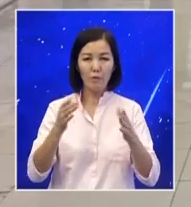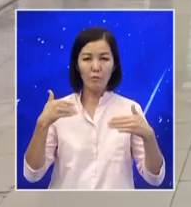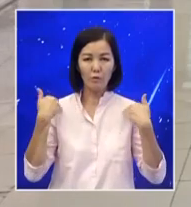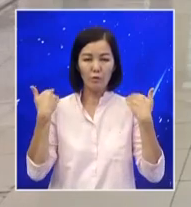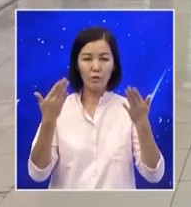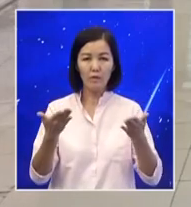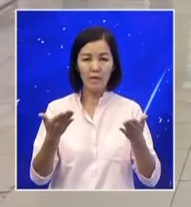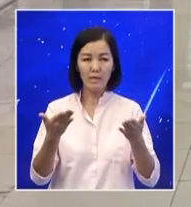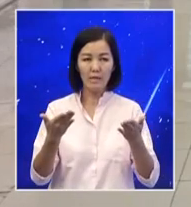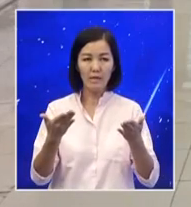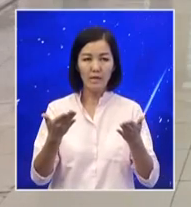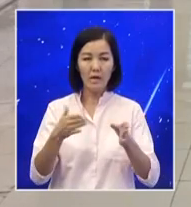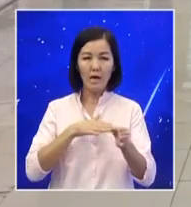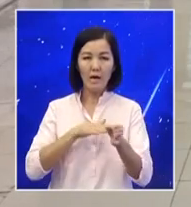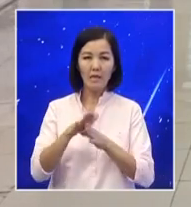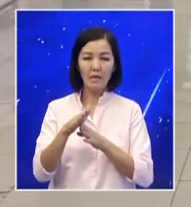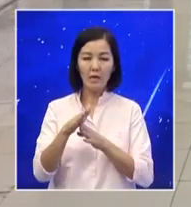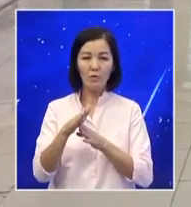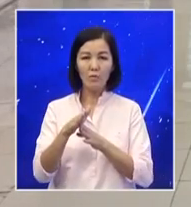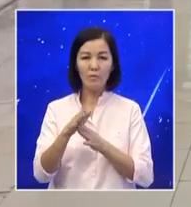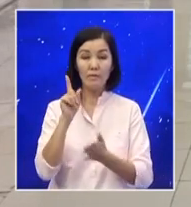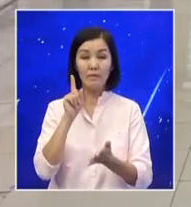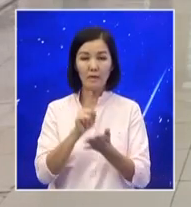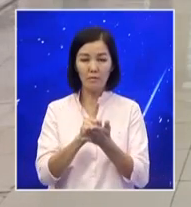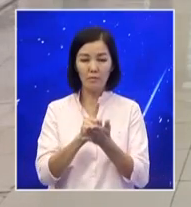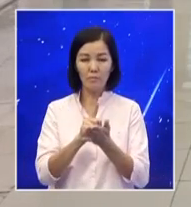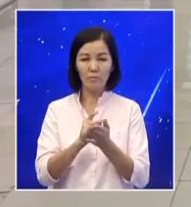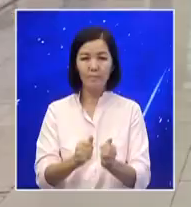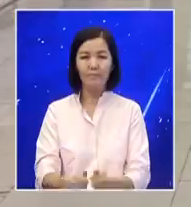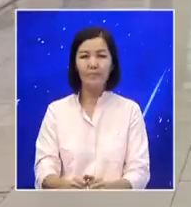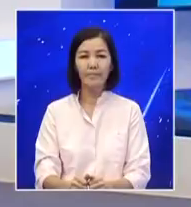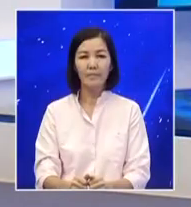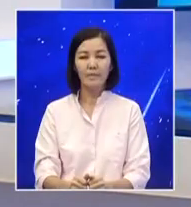ұсыныстарды осы жерде өзімізге іске асыру.